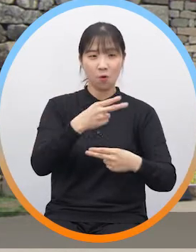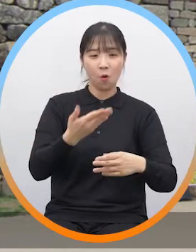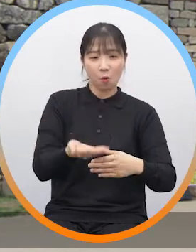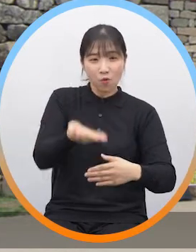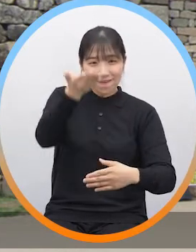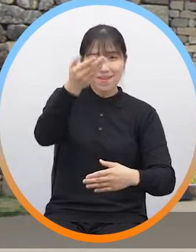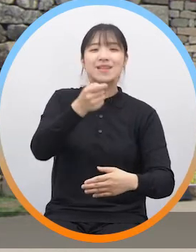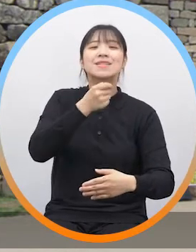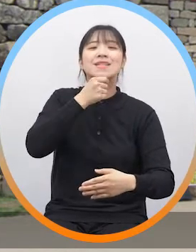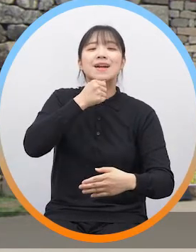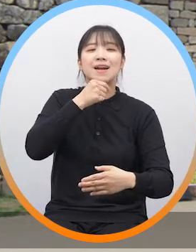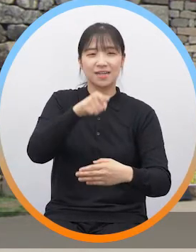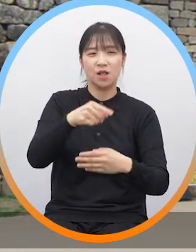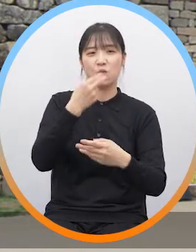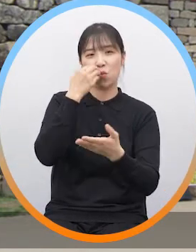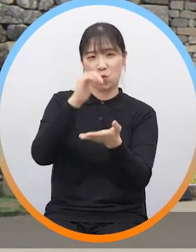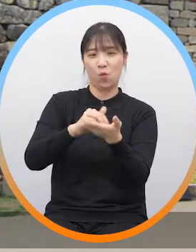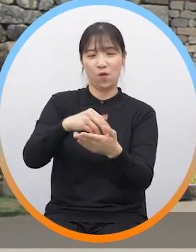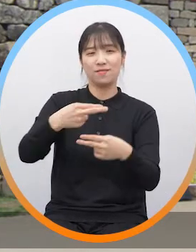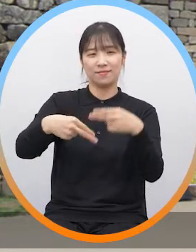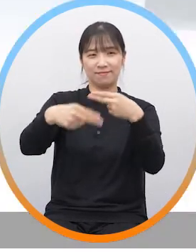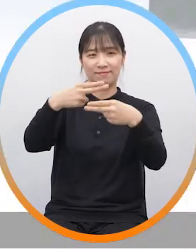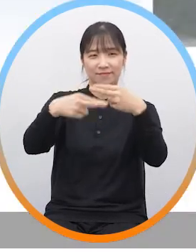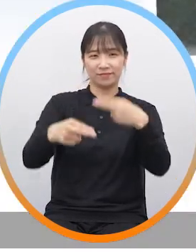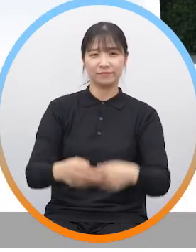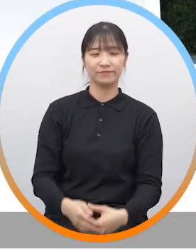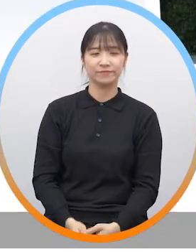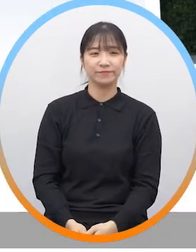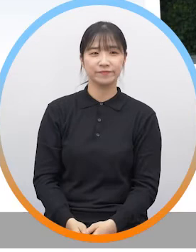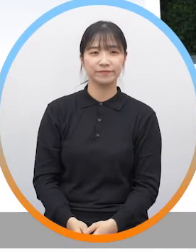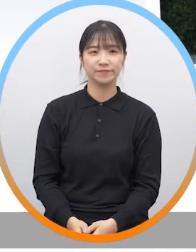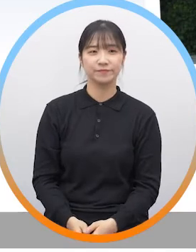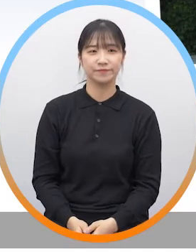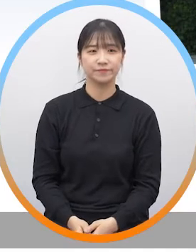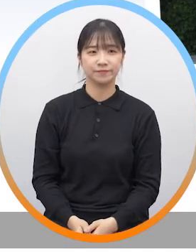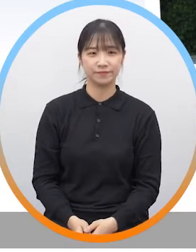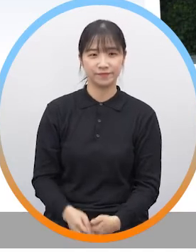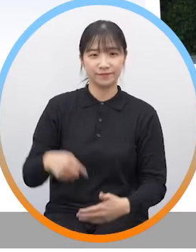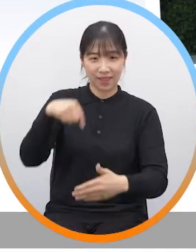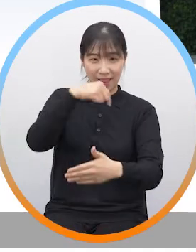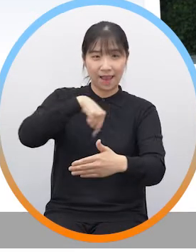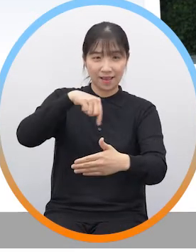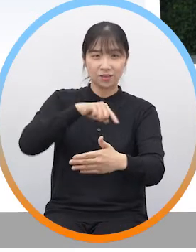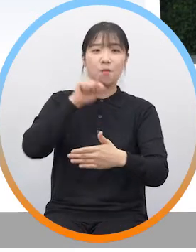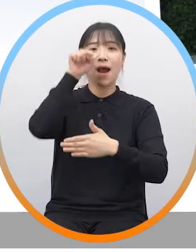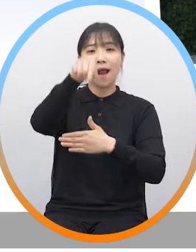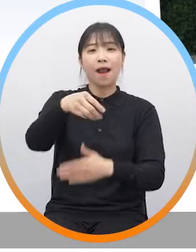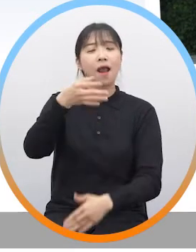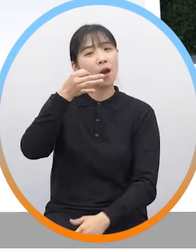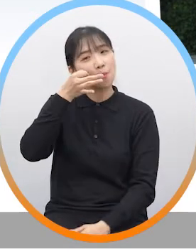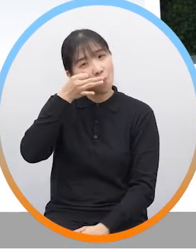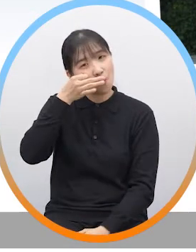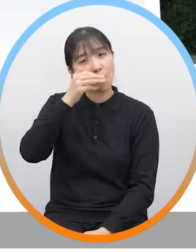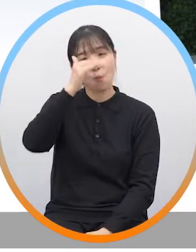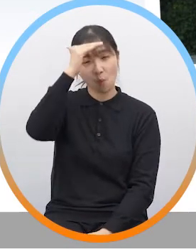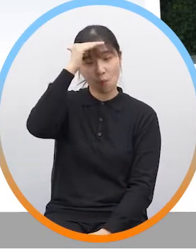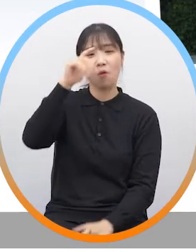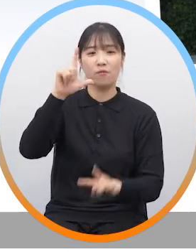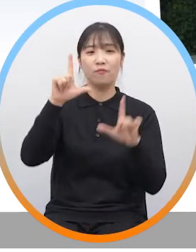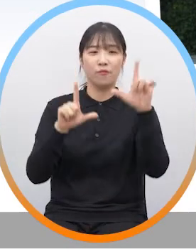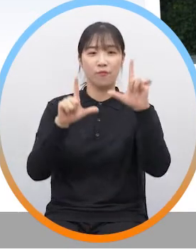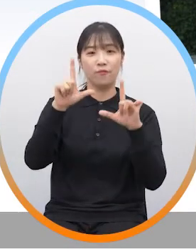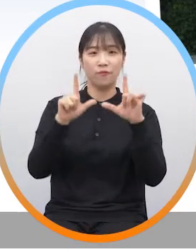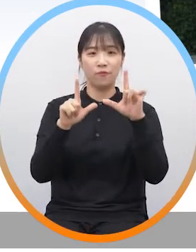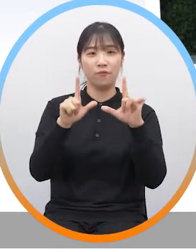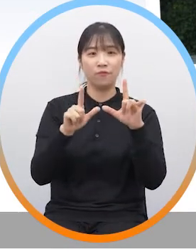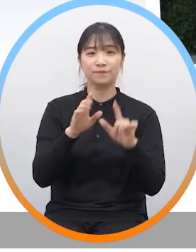적은 돌을 쌓게 되고요. 자, 이쪽 안쪽에서 밖으로